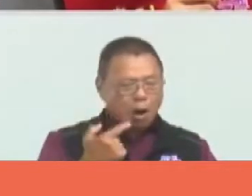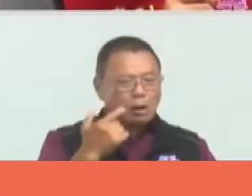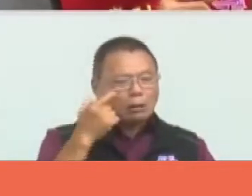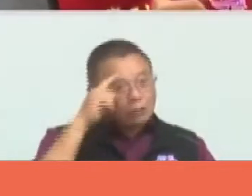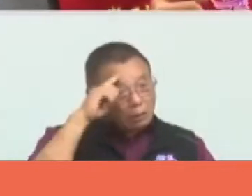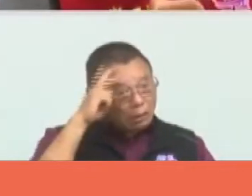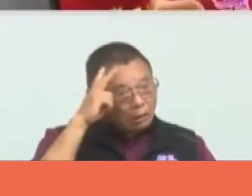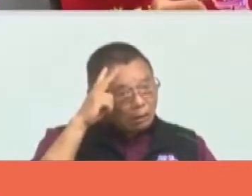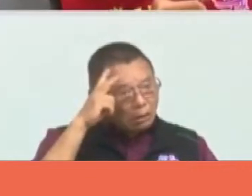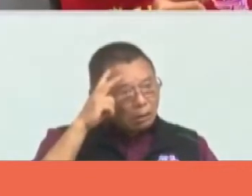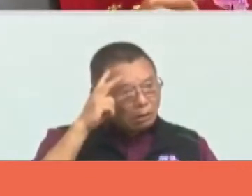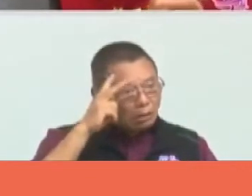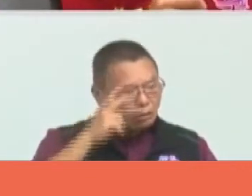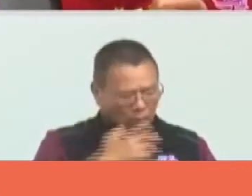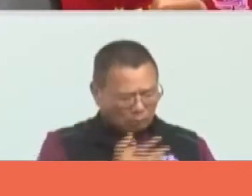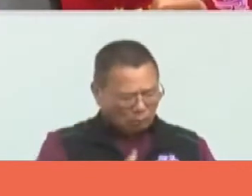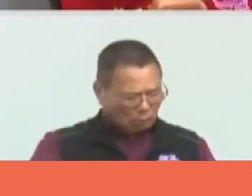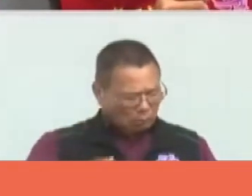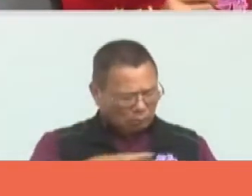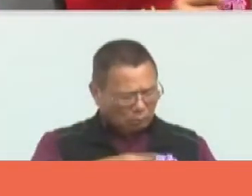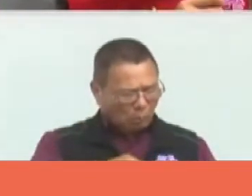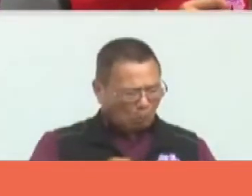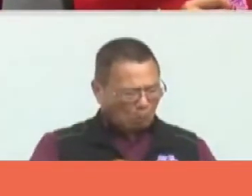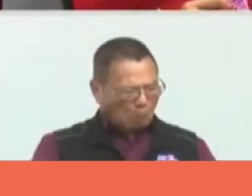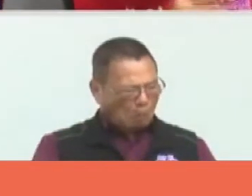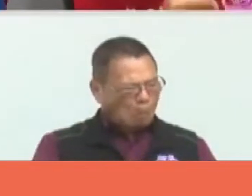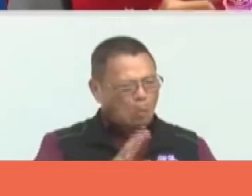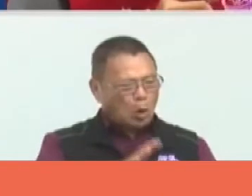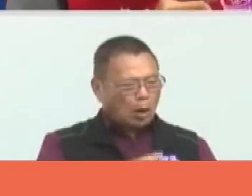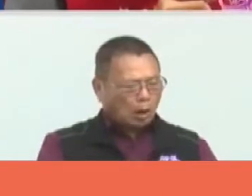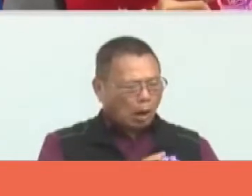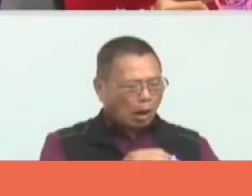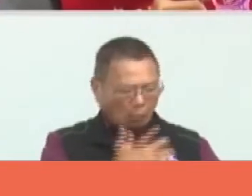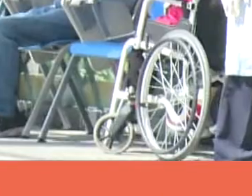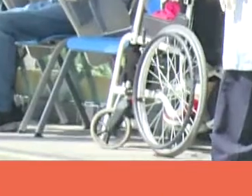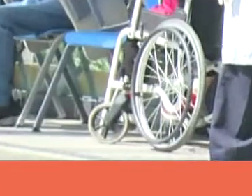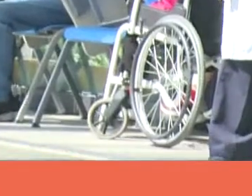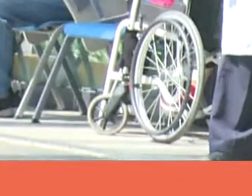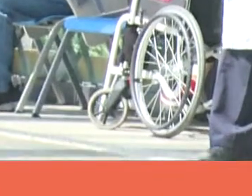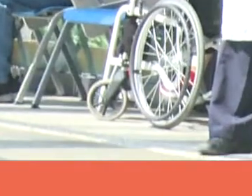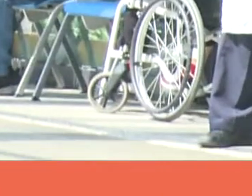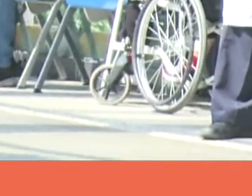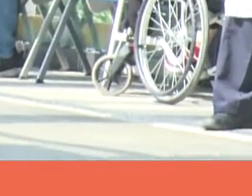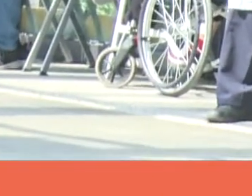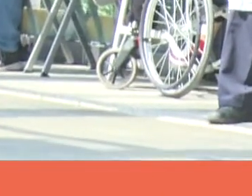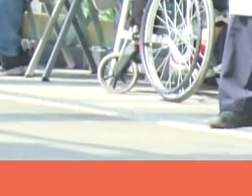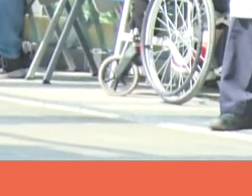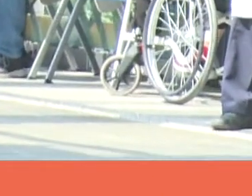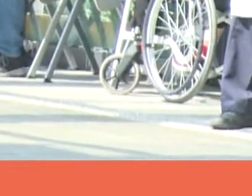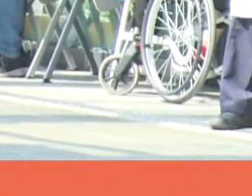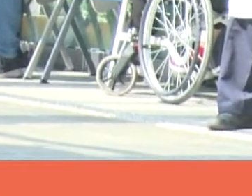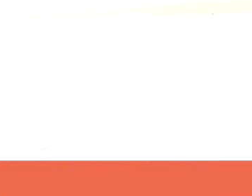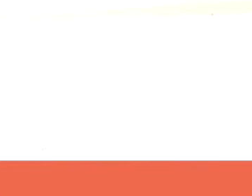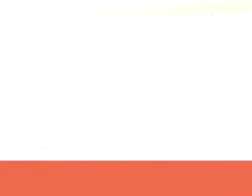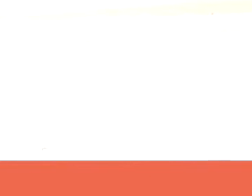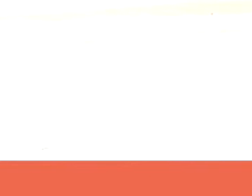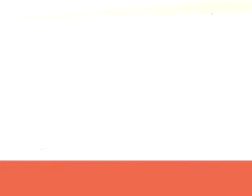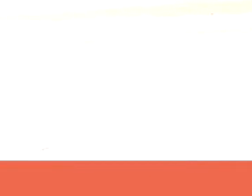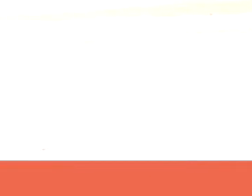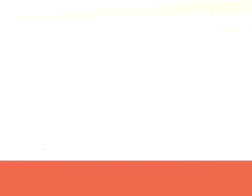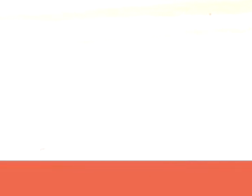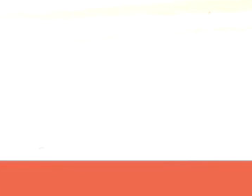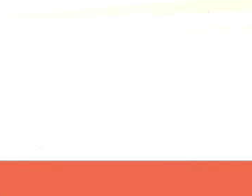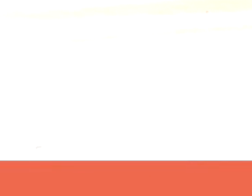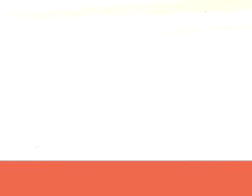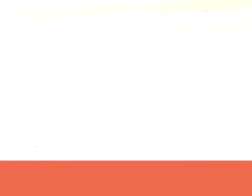后一天，最快1天之后你身上就有病毒，然后症状就开始跑出来。 彰化县府呼吁有返乡的民众要做好健